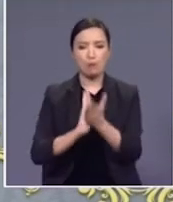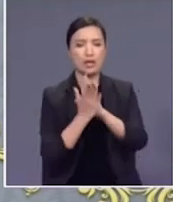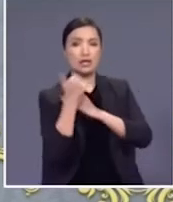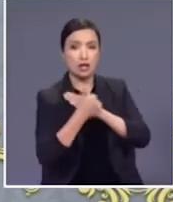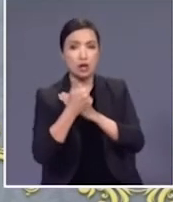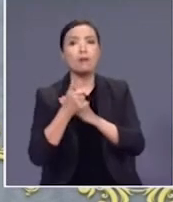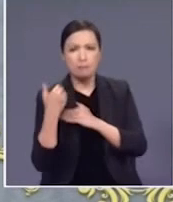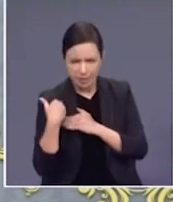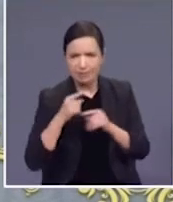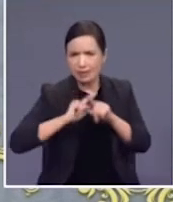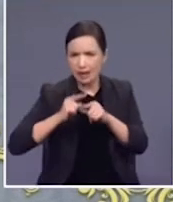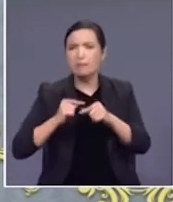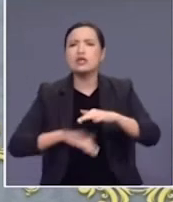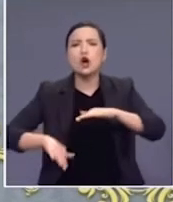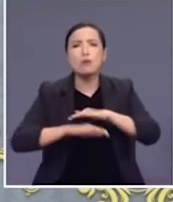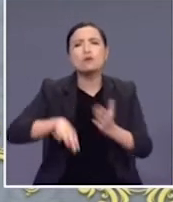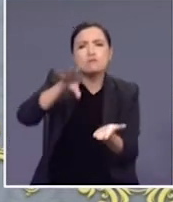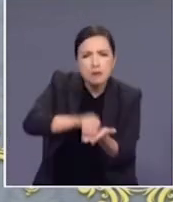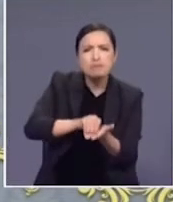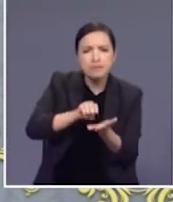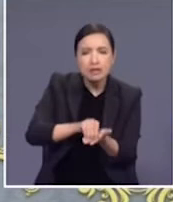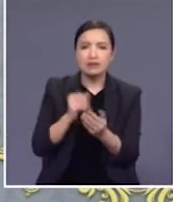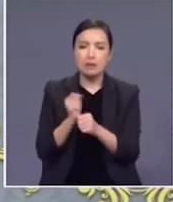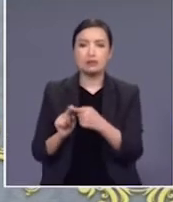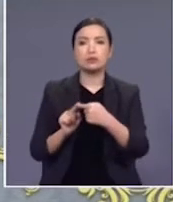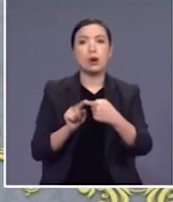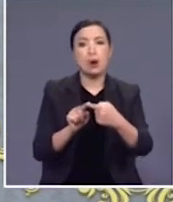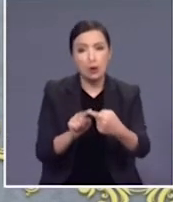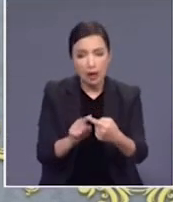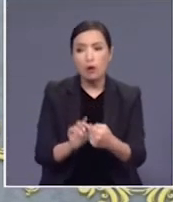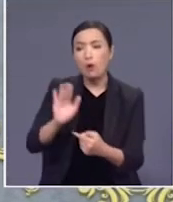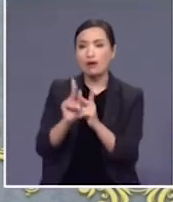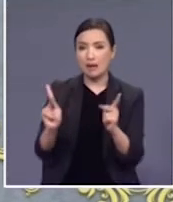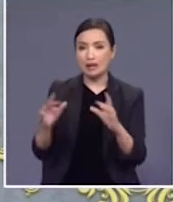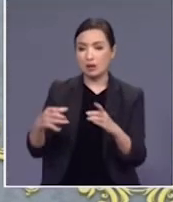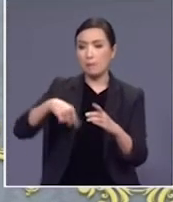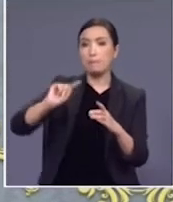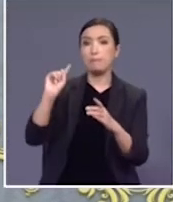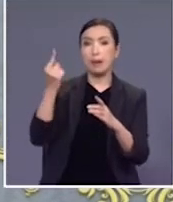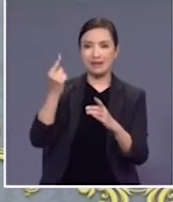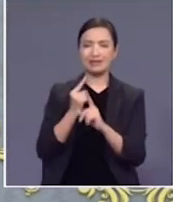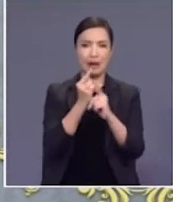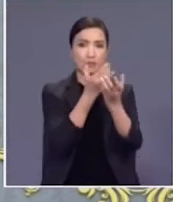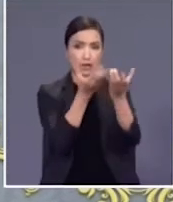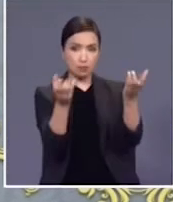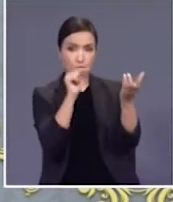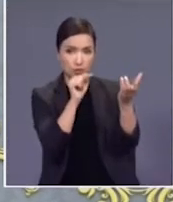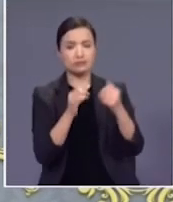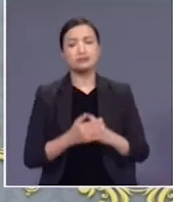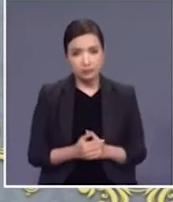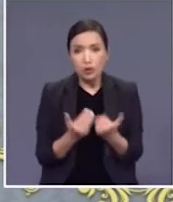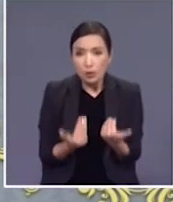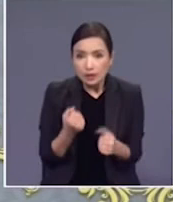ๆไว้สำหรับเป็นข้อมูลพื้นฐานในการที่จะทำงานต่อเนื่องนะของคณะกรรมการใหม่ดังกล่าวทั้งสองคณะตามรัฐธรรมนูญนะครับวันนี้เราทำ